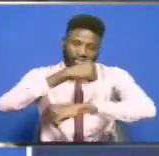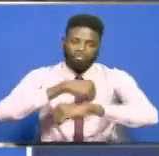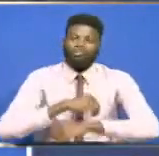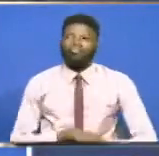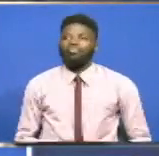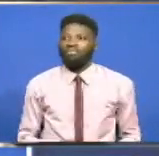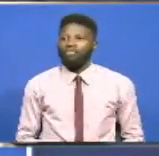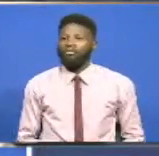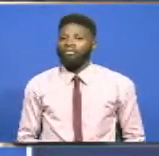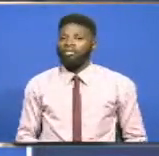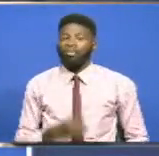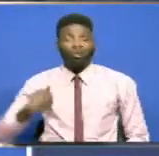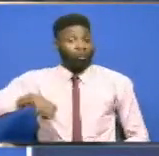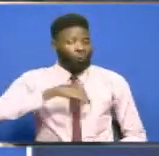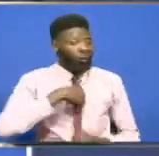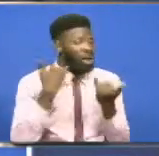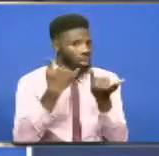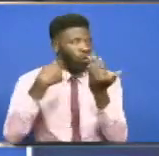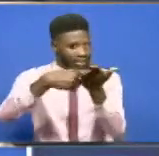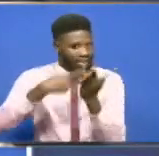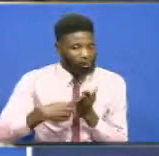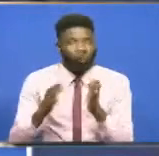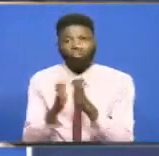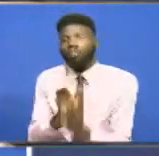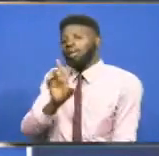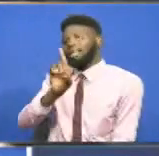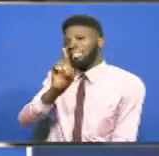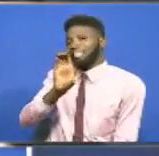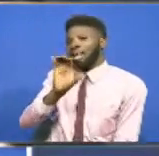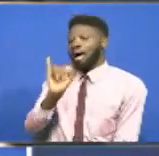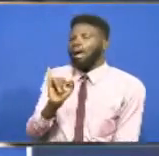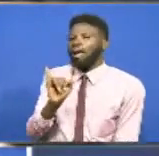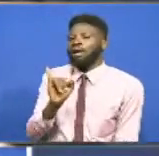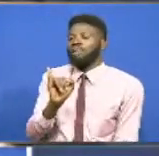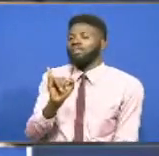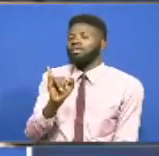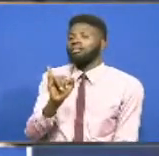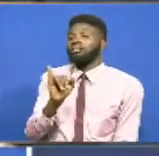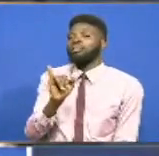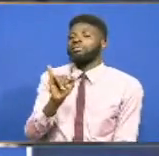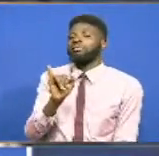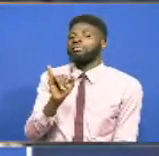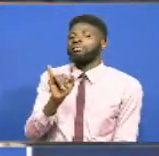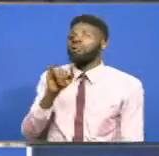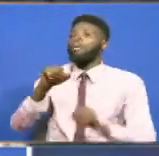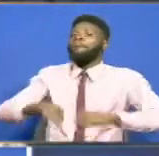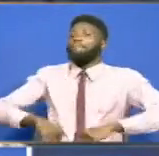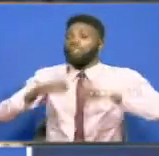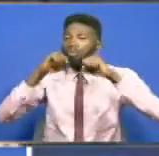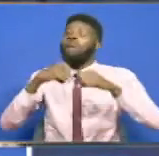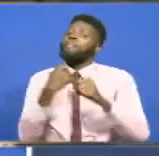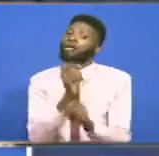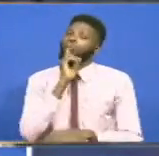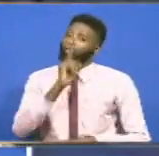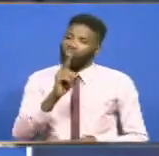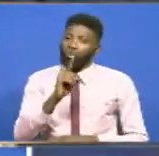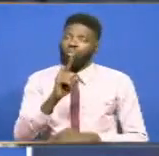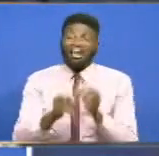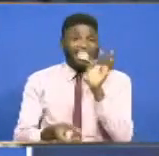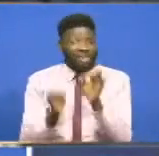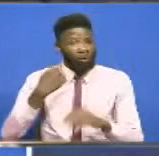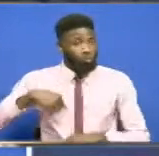We are in communication now with the Director of Criminal Investigation to ensure that we will, if we